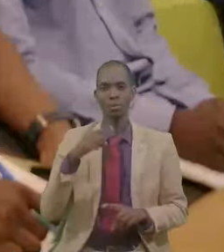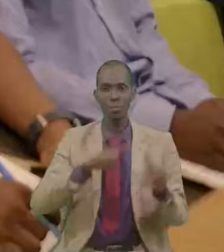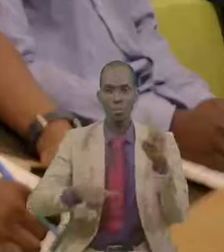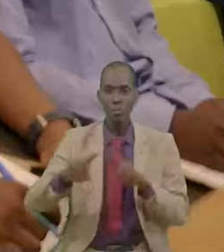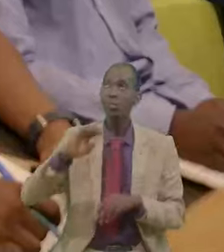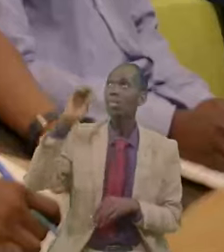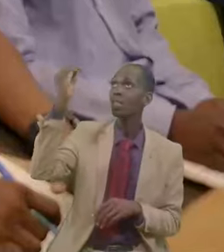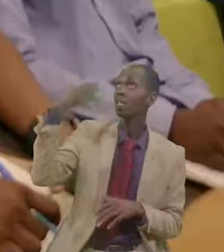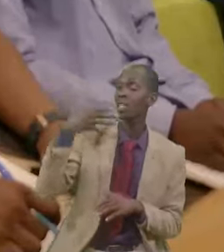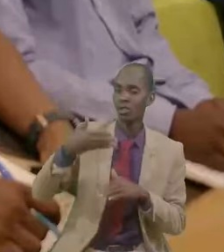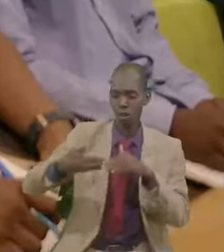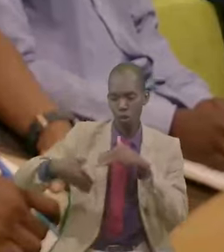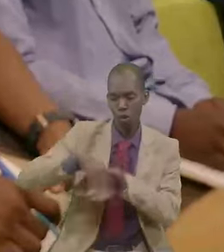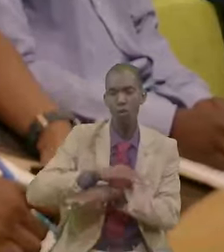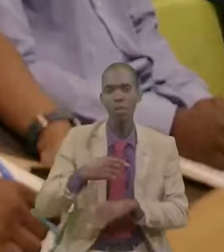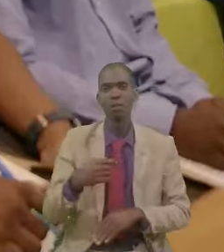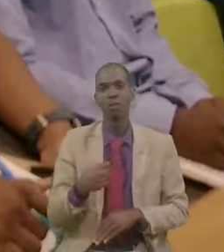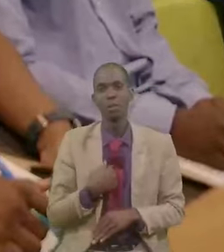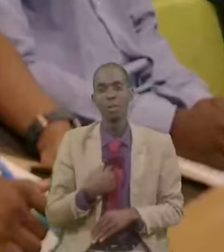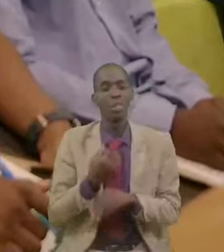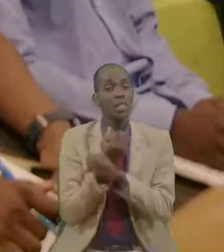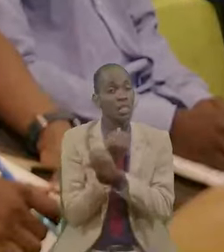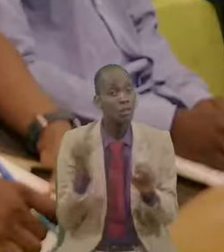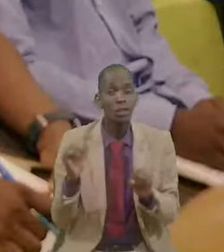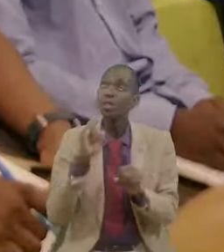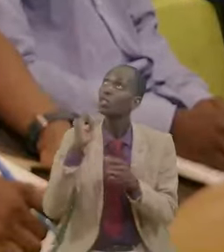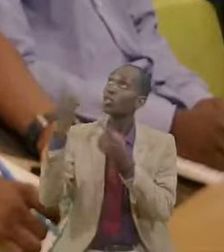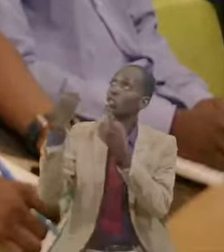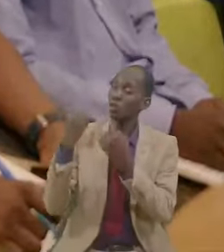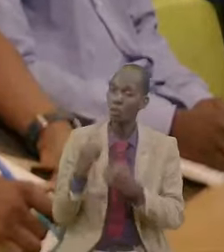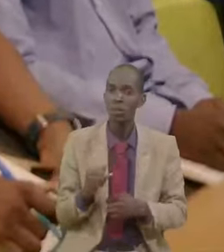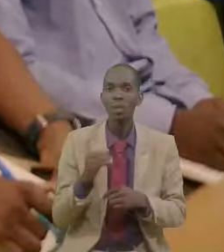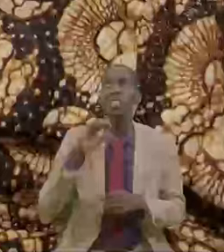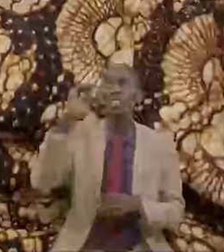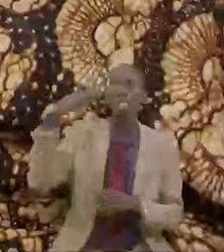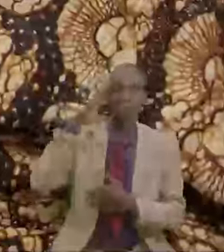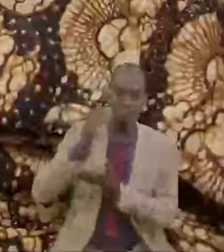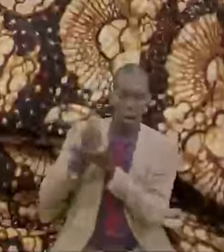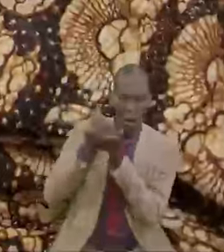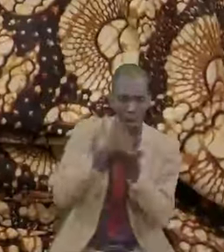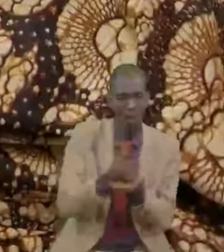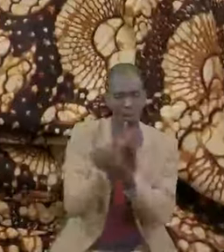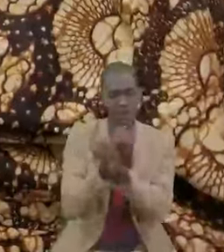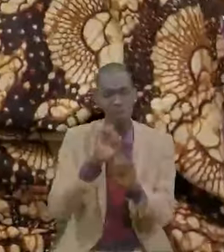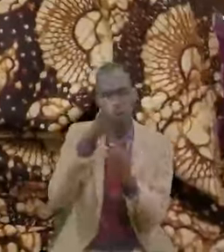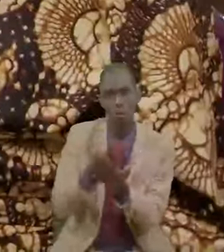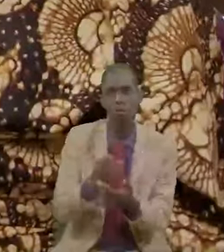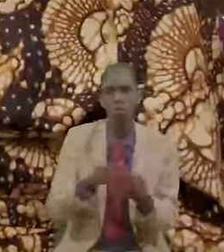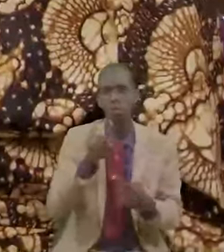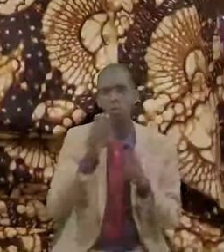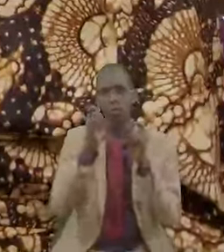me couvre. Le salut vient, la grâce va vous l'apporter au nom de Jésus.